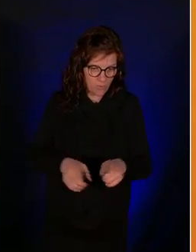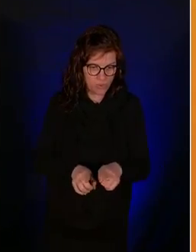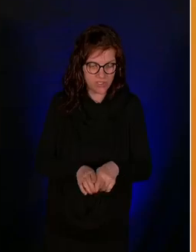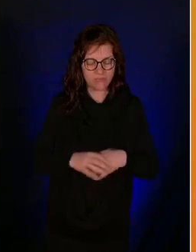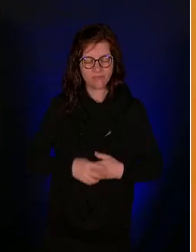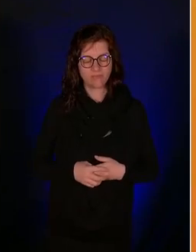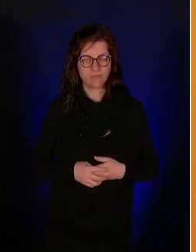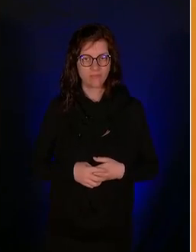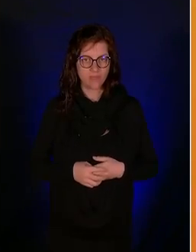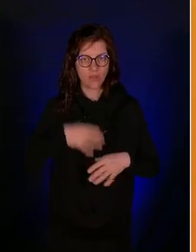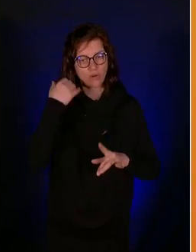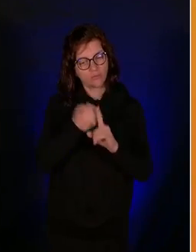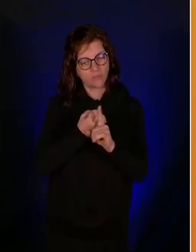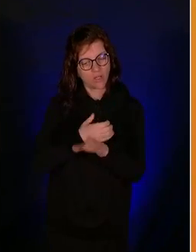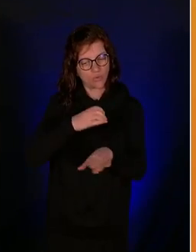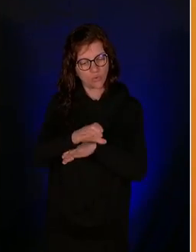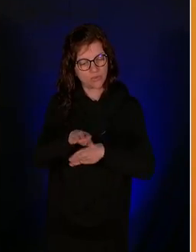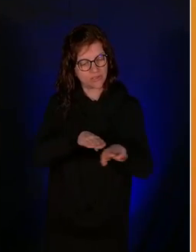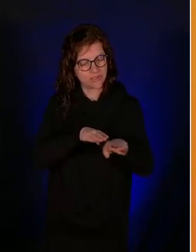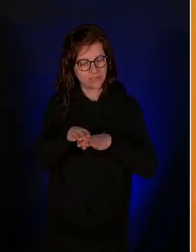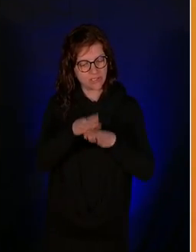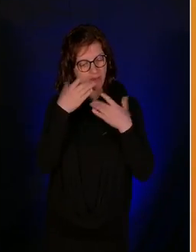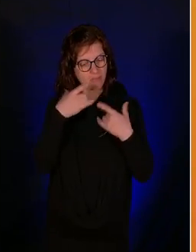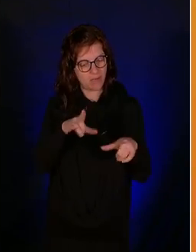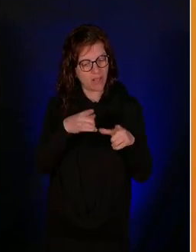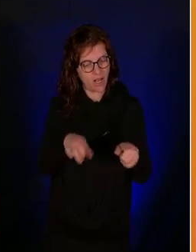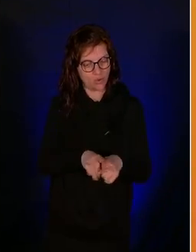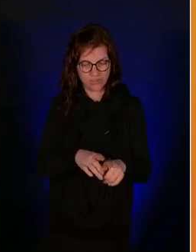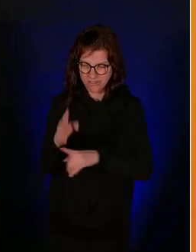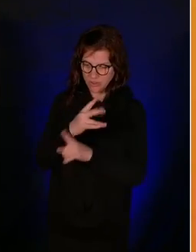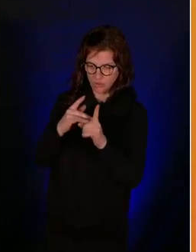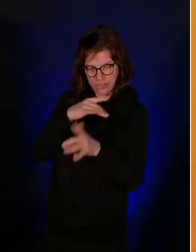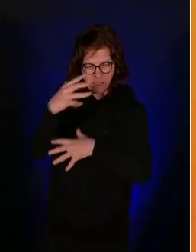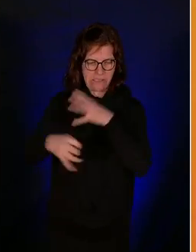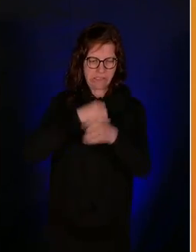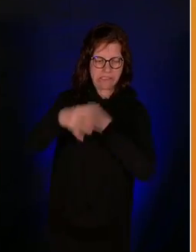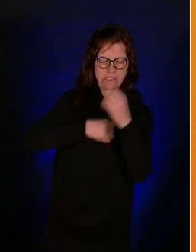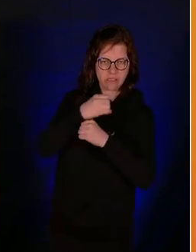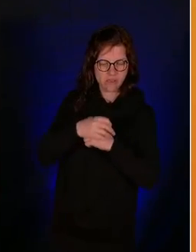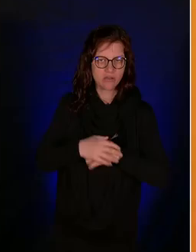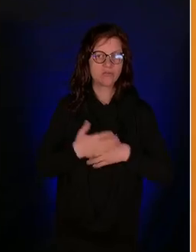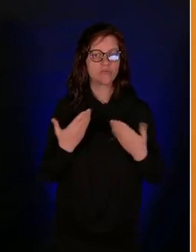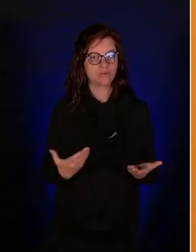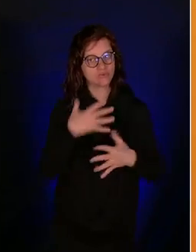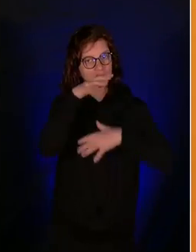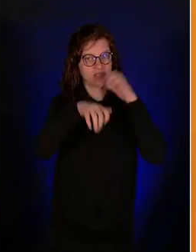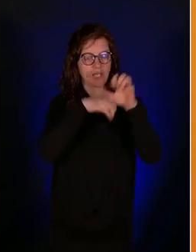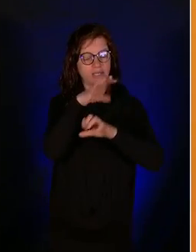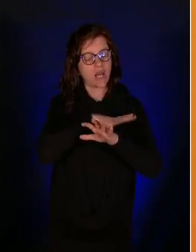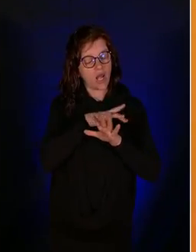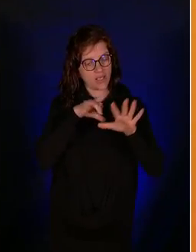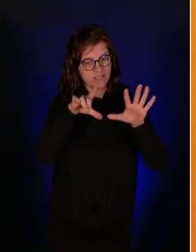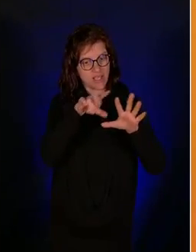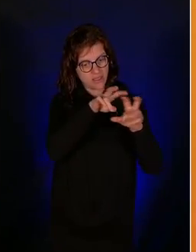Le combat contre le système libéral et le dumping social, parce que pareil, aujourd'hui, dans l'escalade, nous avons 7 diplômes qui peuvent